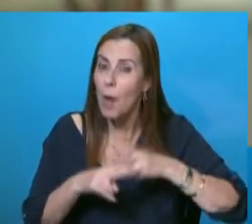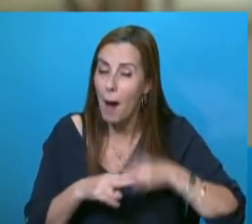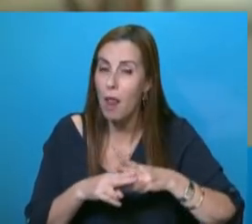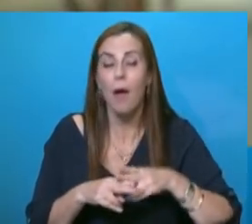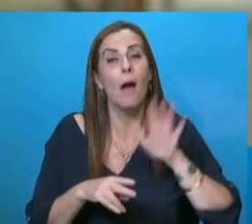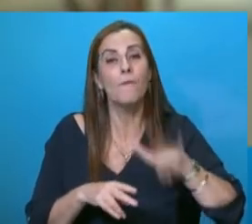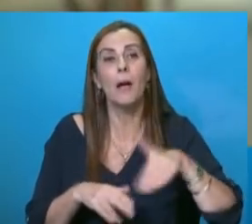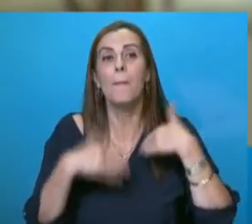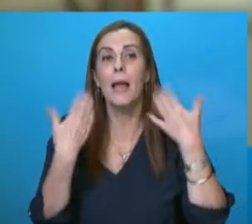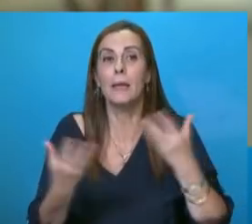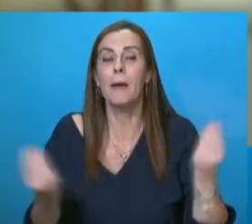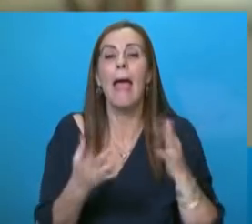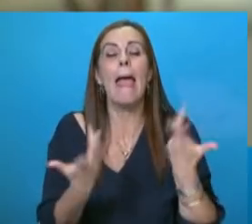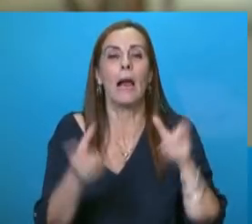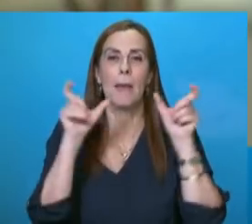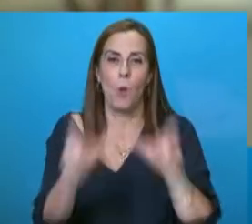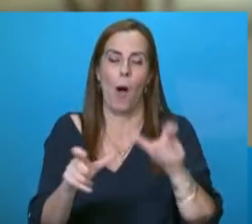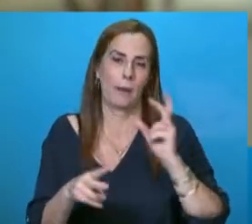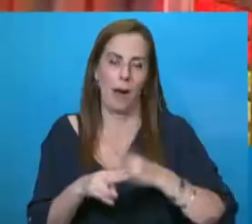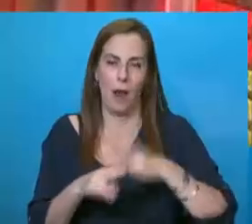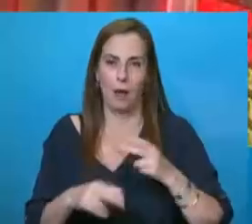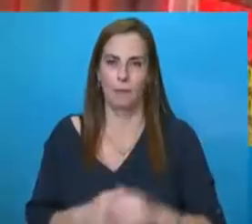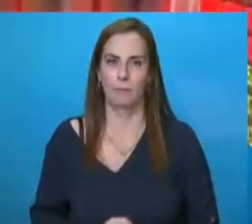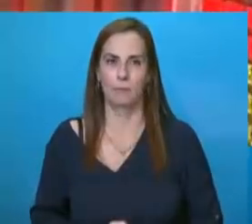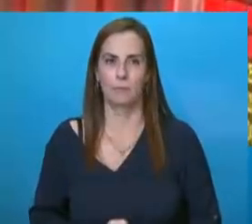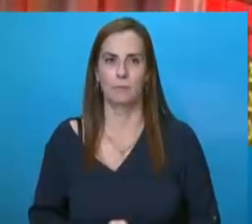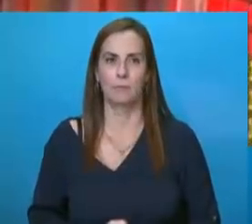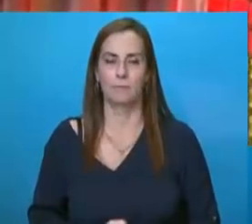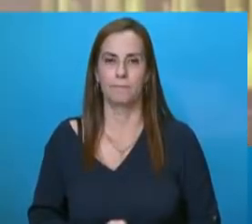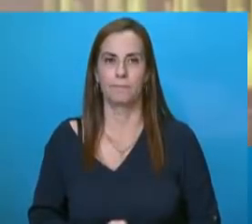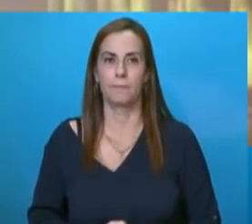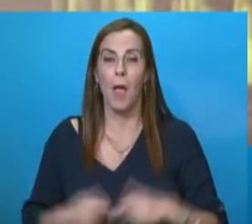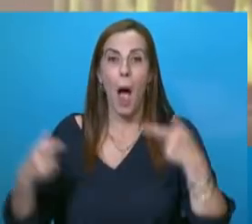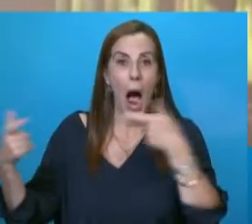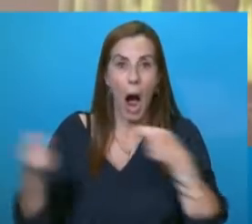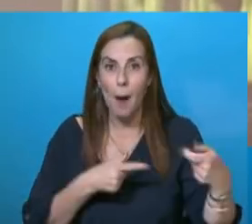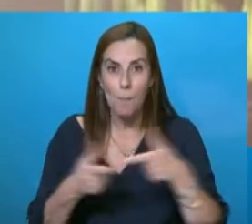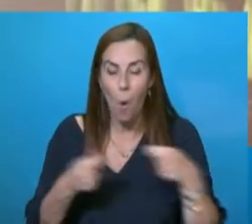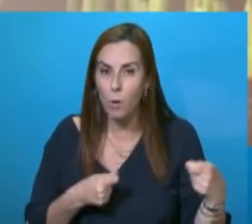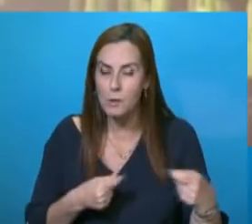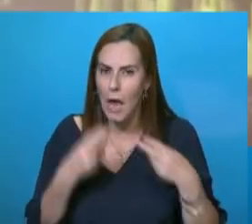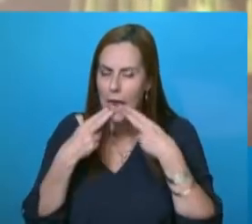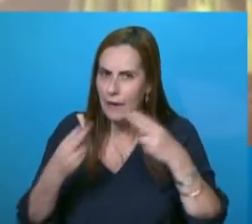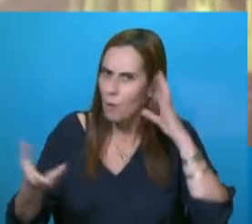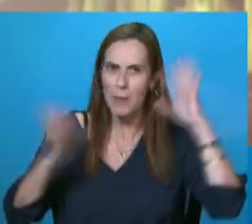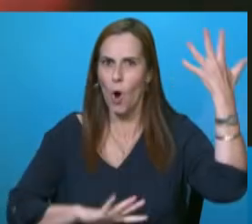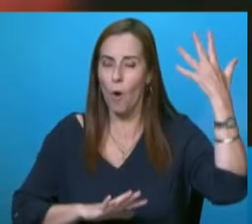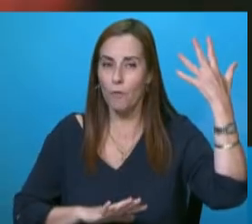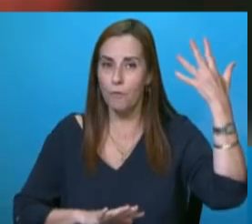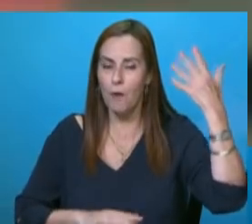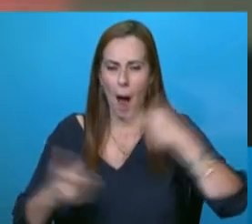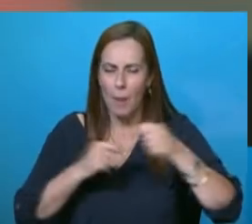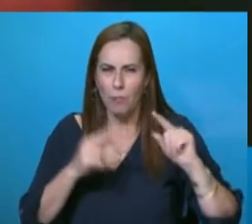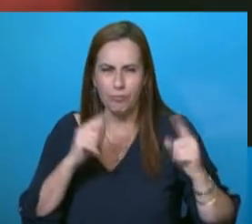וגם לתת להם כלים איך למנוע את המחלה. הבורסות העולמיות הגיבו לידיעה הזאת בטירוף מערכות. המניה קפצה